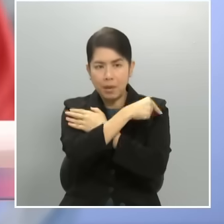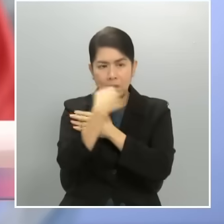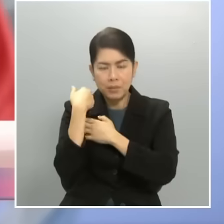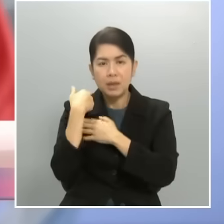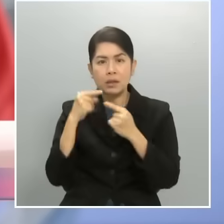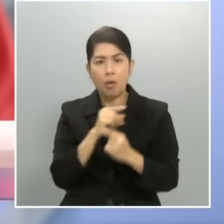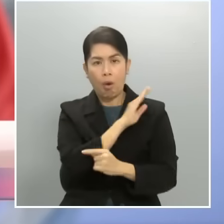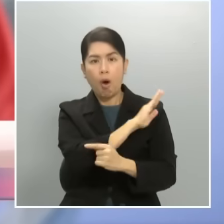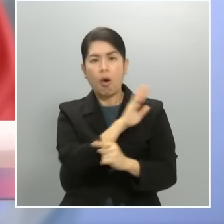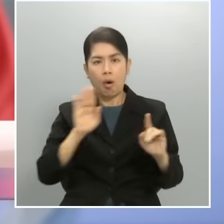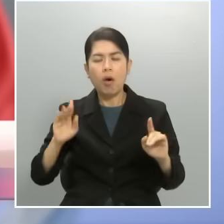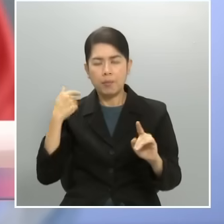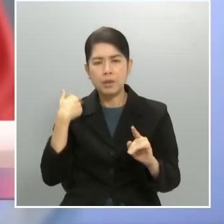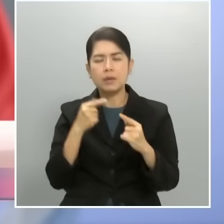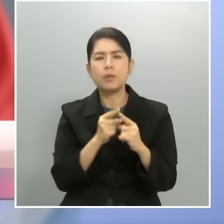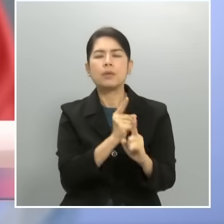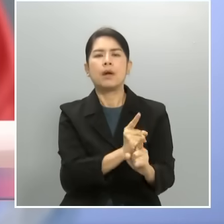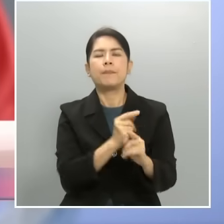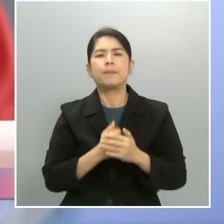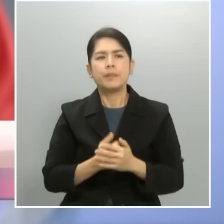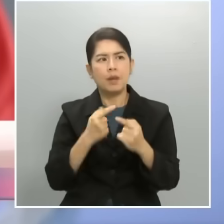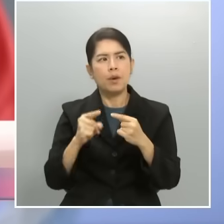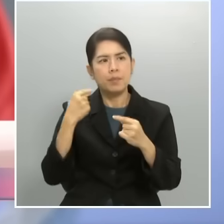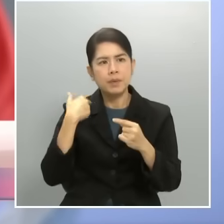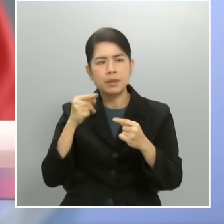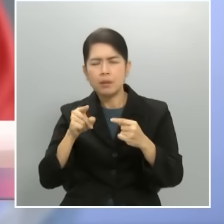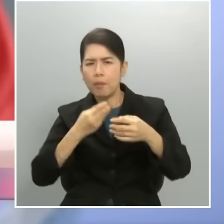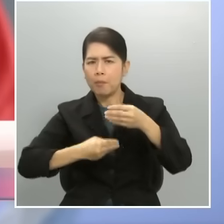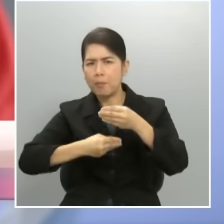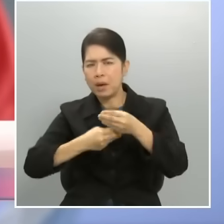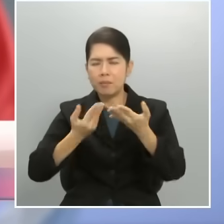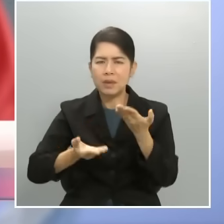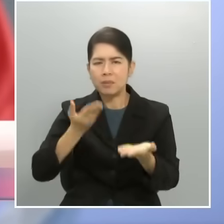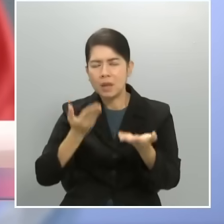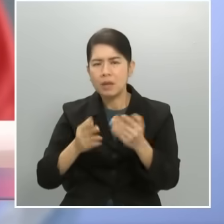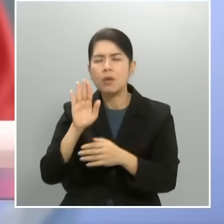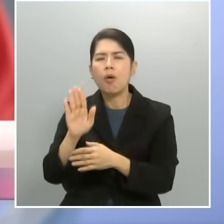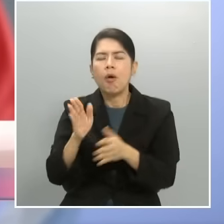ร่างเท่านั้นที่แตกต่างก็อาจจะมีการใส่อะไรเพิ่มเติมมากขึ้นตามจินตนาการของคนที่ออกแบบมาเท่านั้นเอง